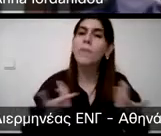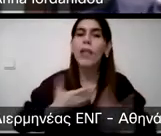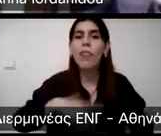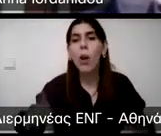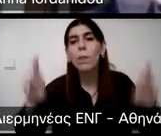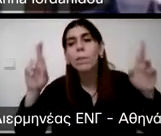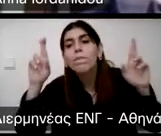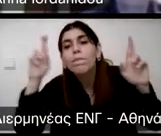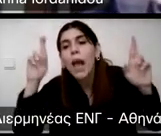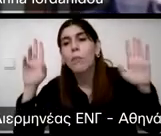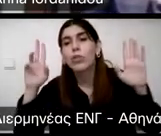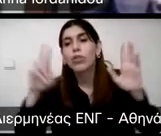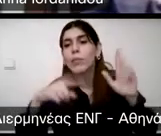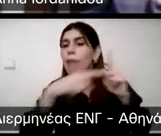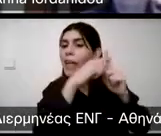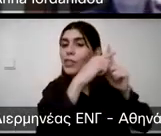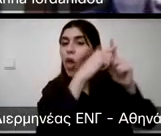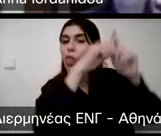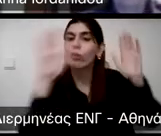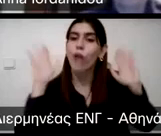υλικό ώστε να